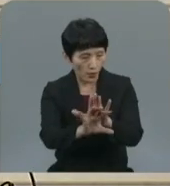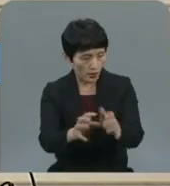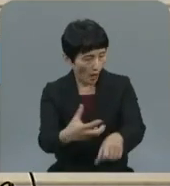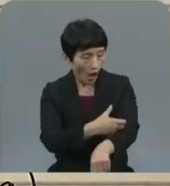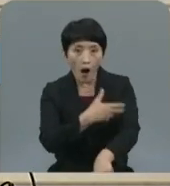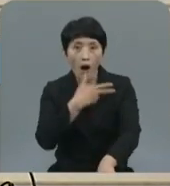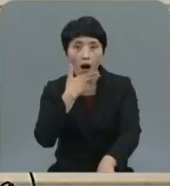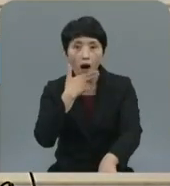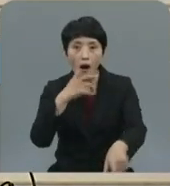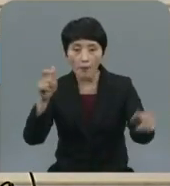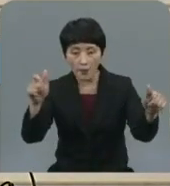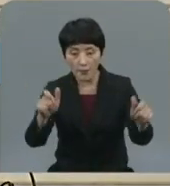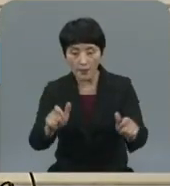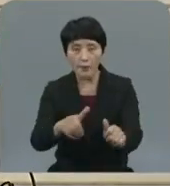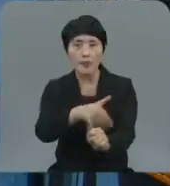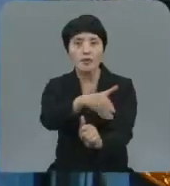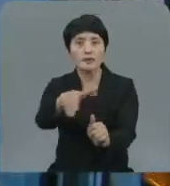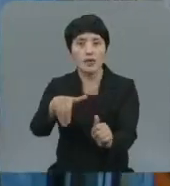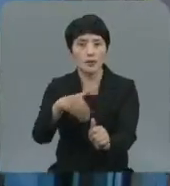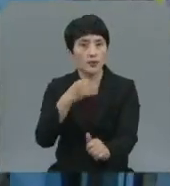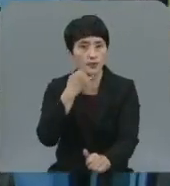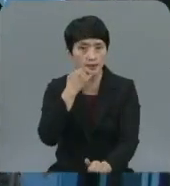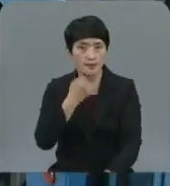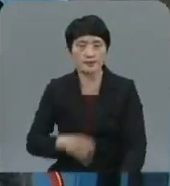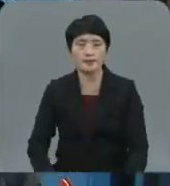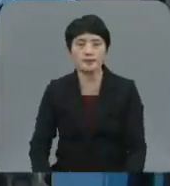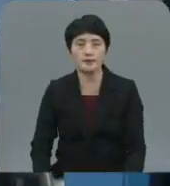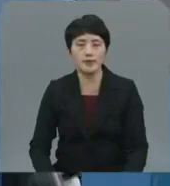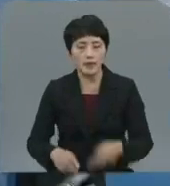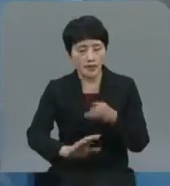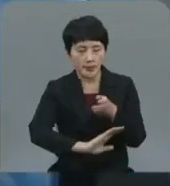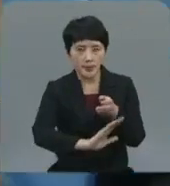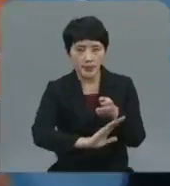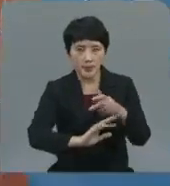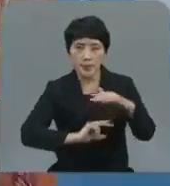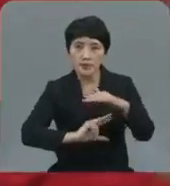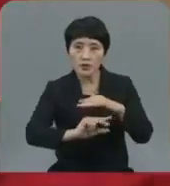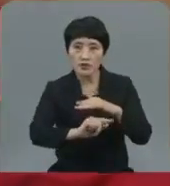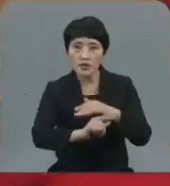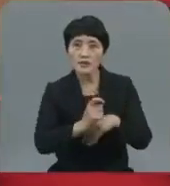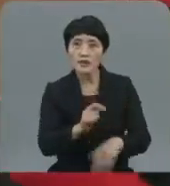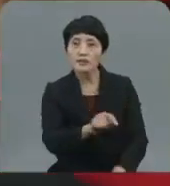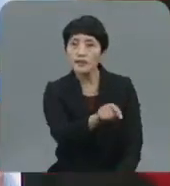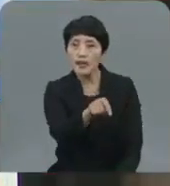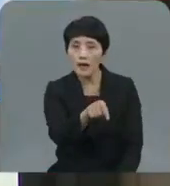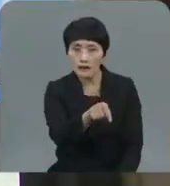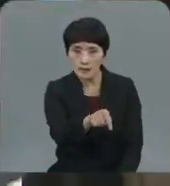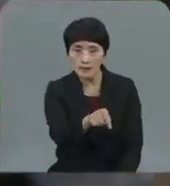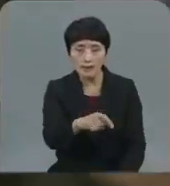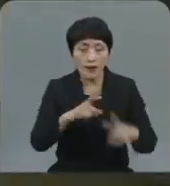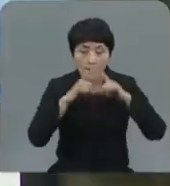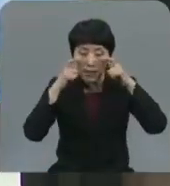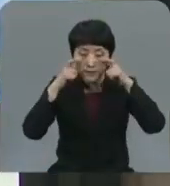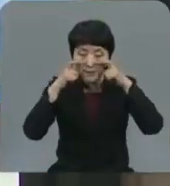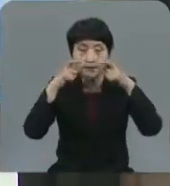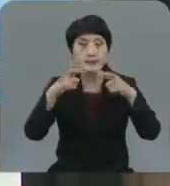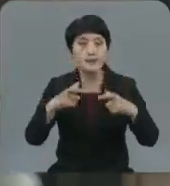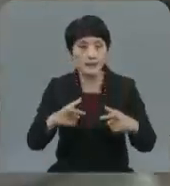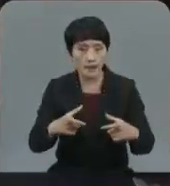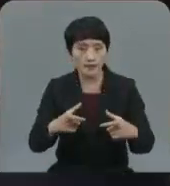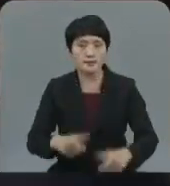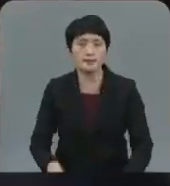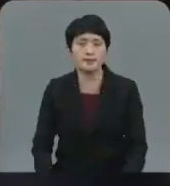个月首次解除公共交通口罩令。韩昌谢在介绍解除公共交通口罩令的背景时表